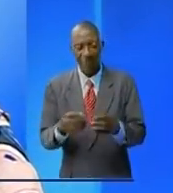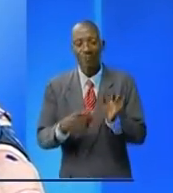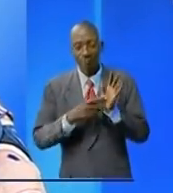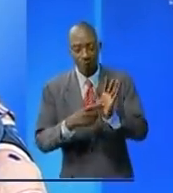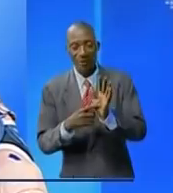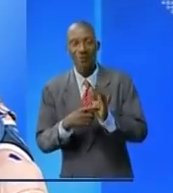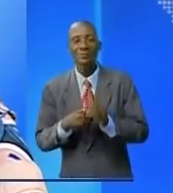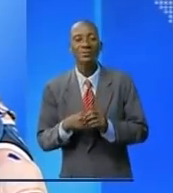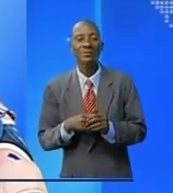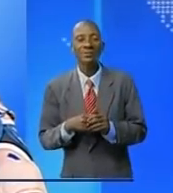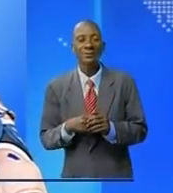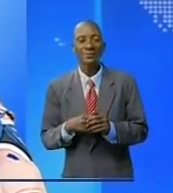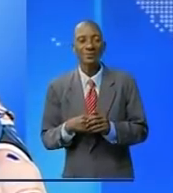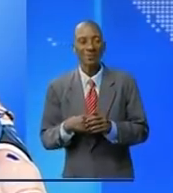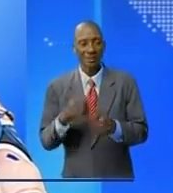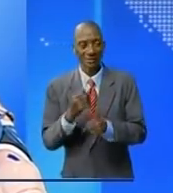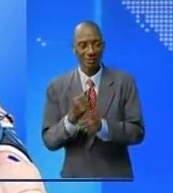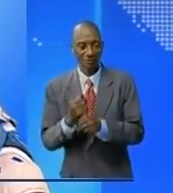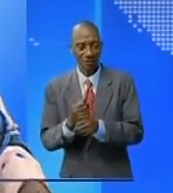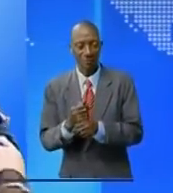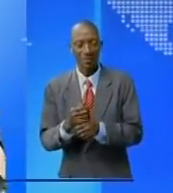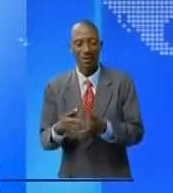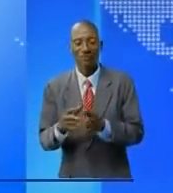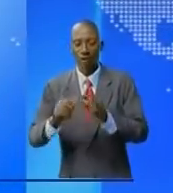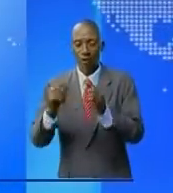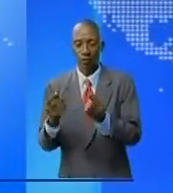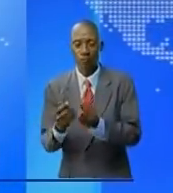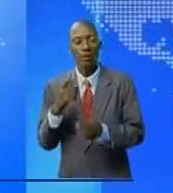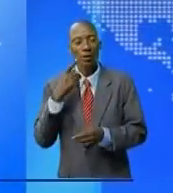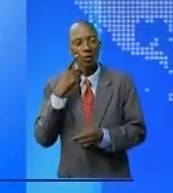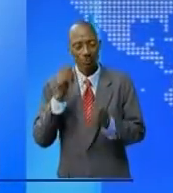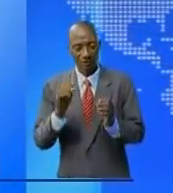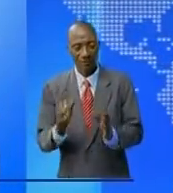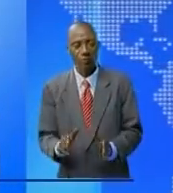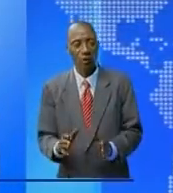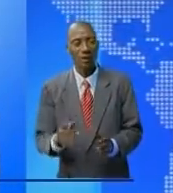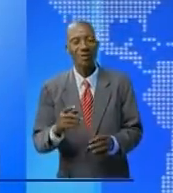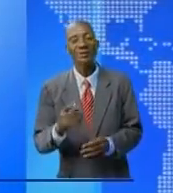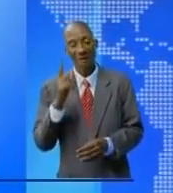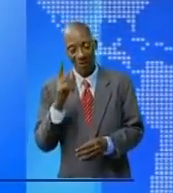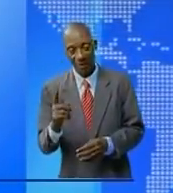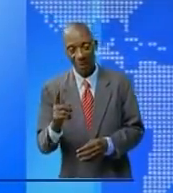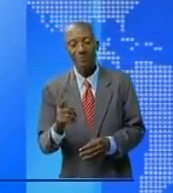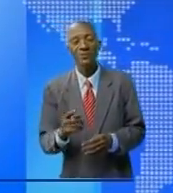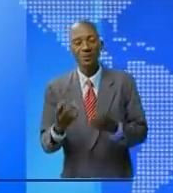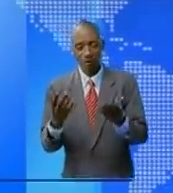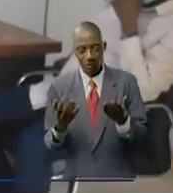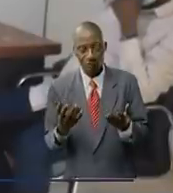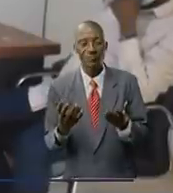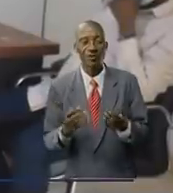surpris. À travers ce geste, l'Observatoire de la bonne gouvernance encourage la méritocratie chatikwene pour le